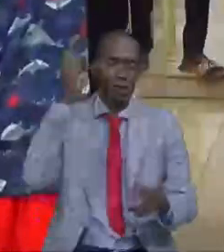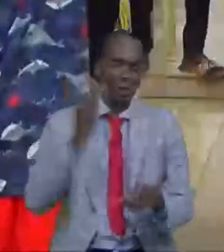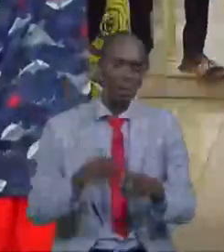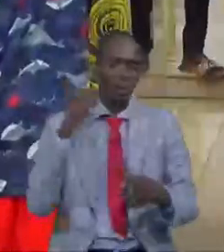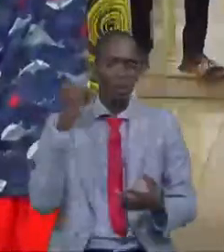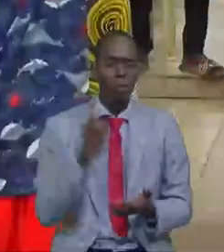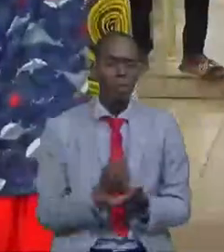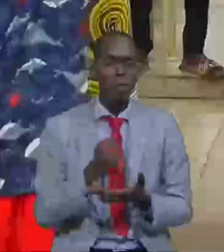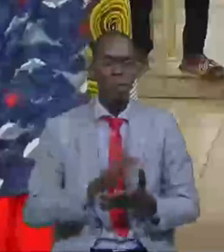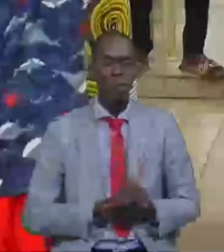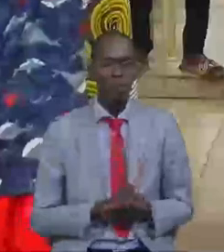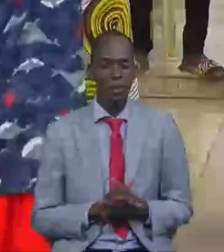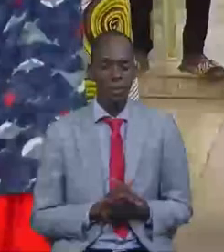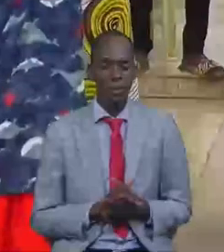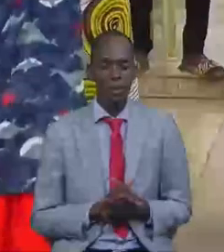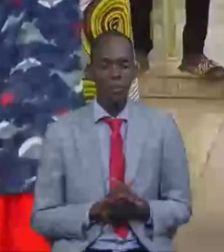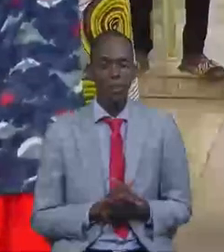Jésus.